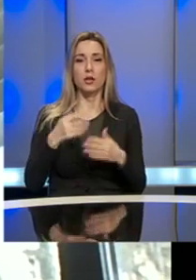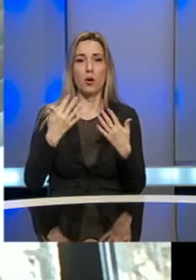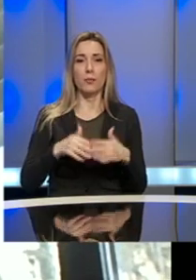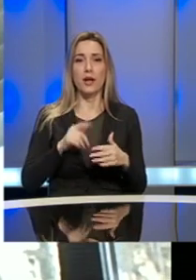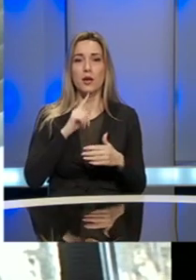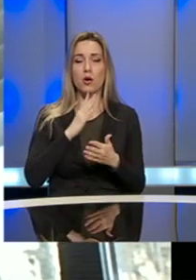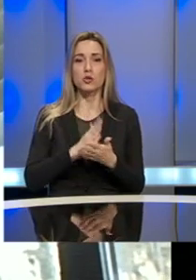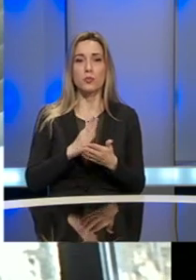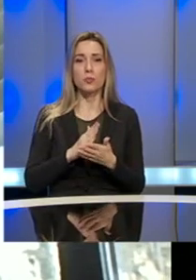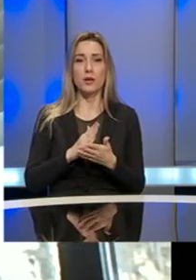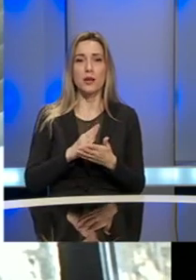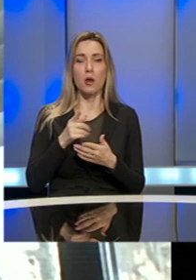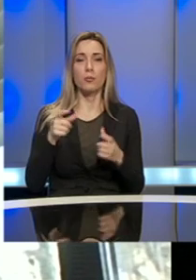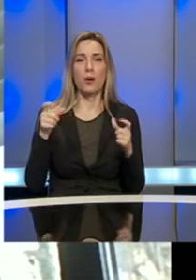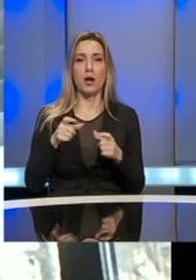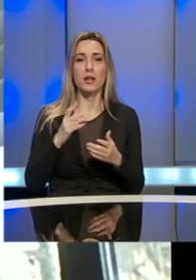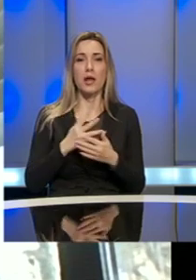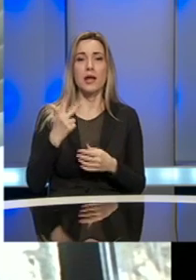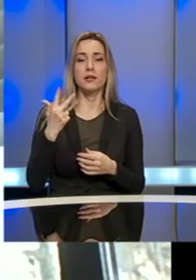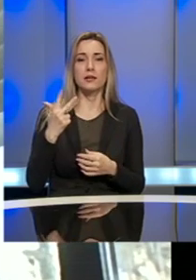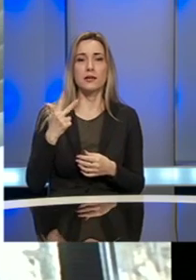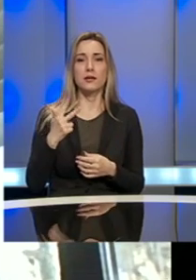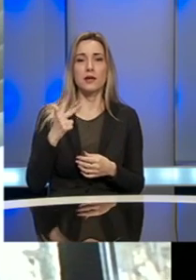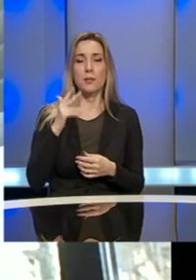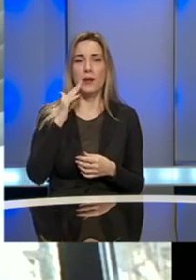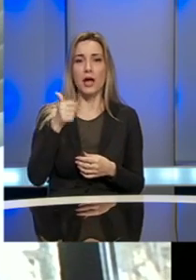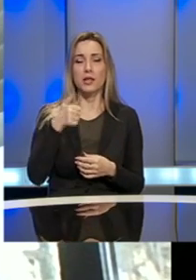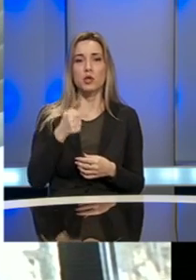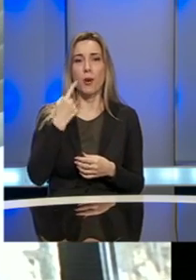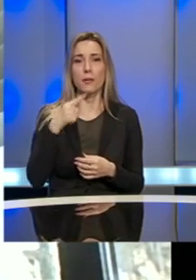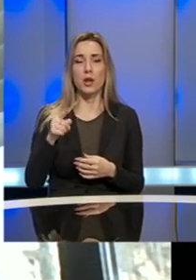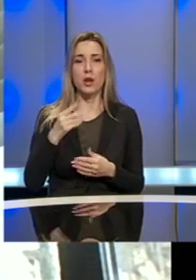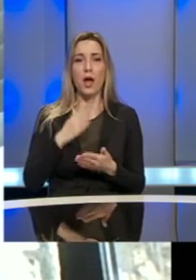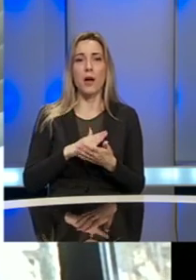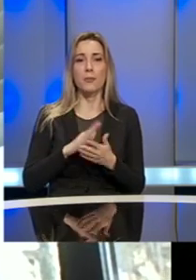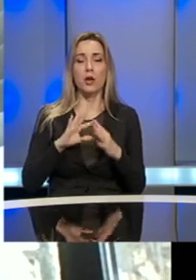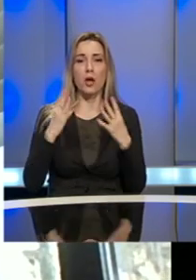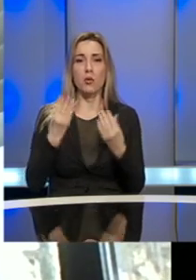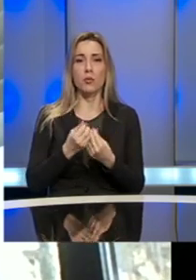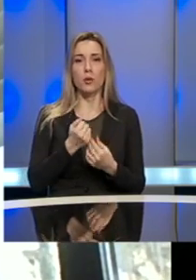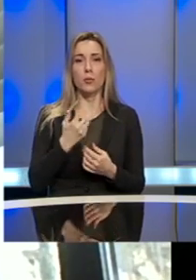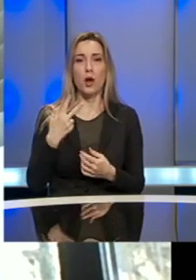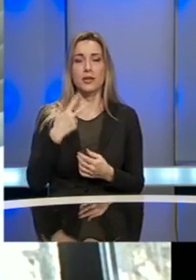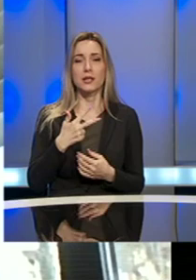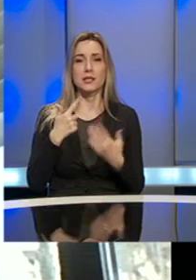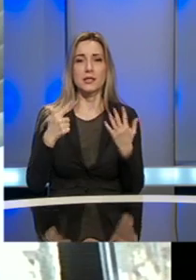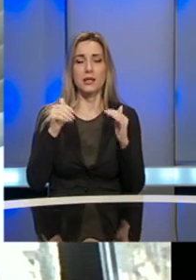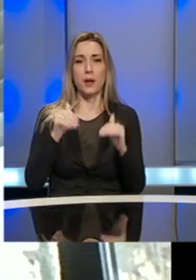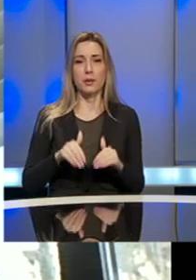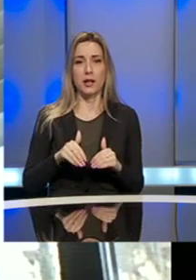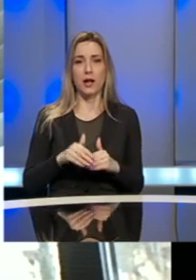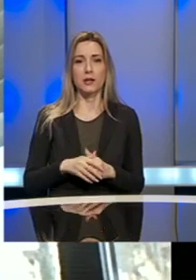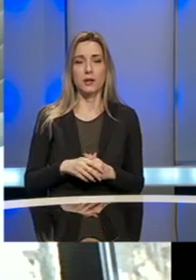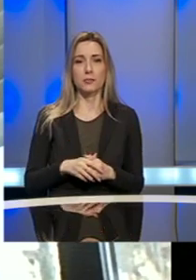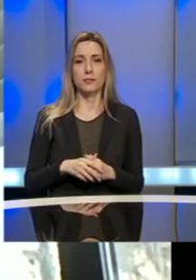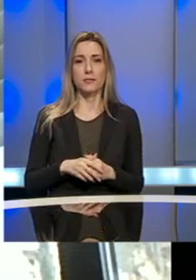koje su bile u potpunoj blokadi je 3 milijarde i 100 miliona, a broj ukupnog broja je 37.000, govorimo